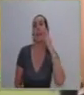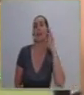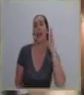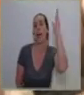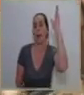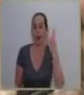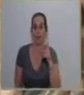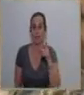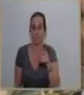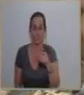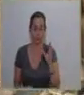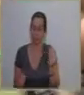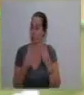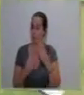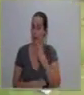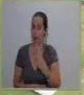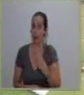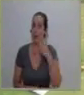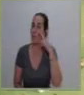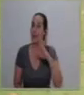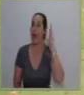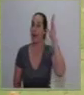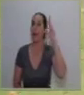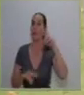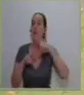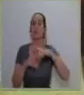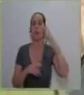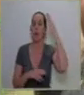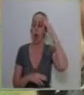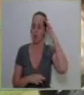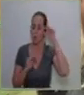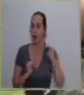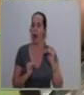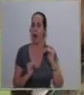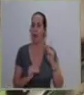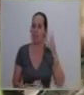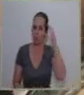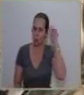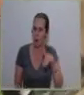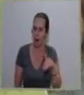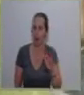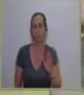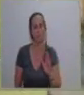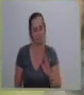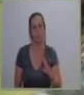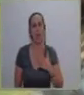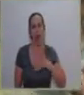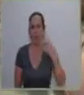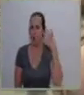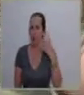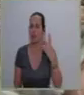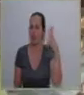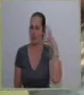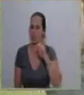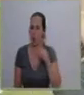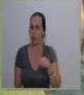כן, זה מסר נהדר. להביט לרקיע ולהישאר עם הראש בקרקע. אבל עם הראש בקרקע. יפה מאוד. אני אוהב את שתי הגישות